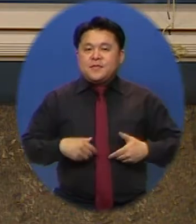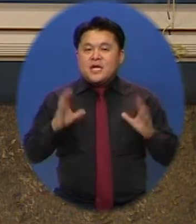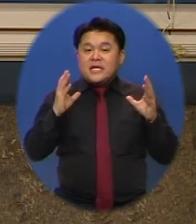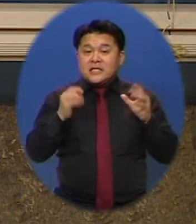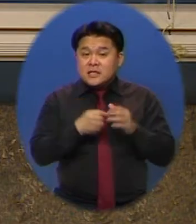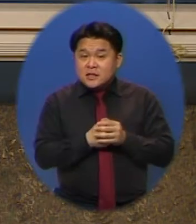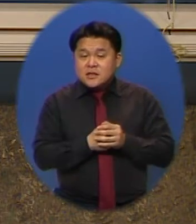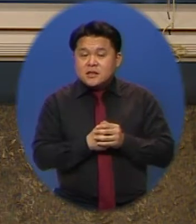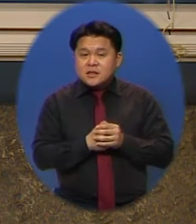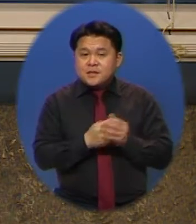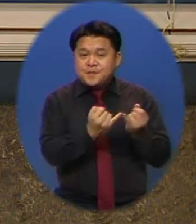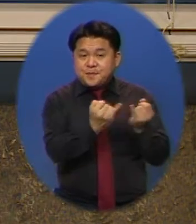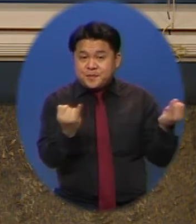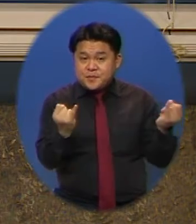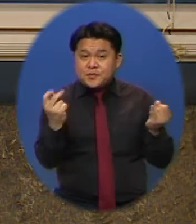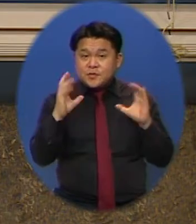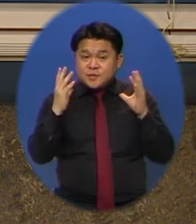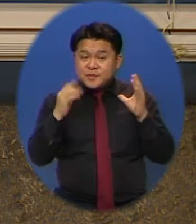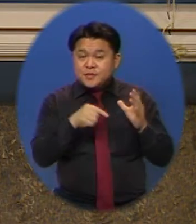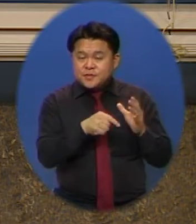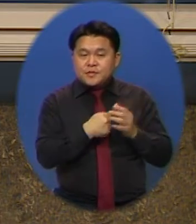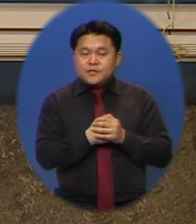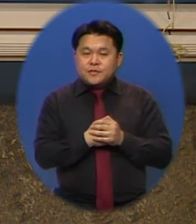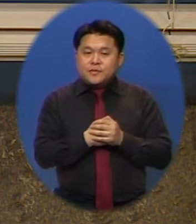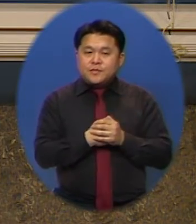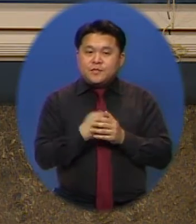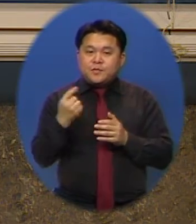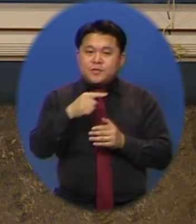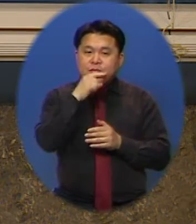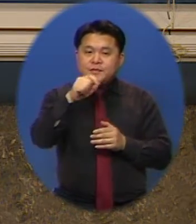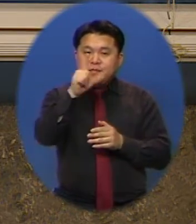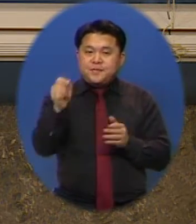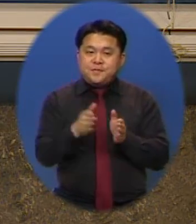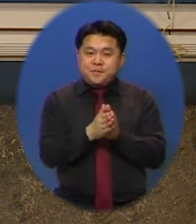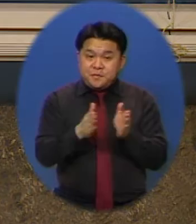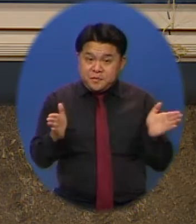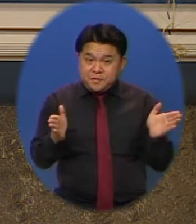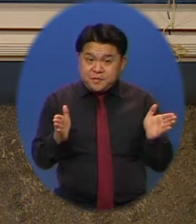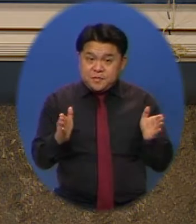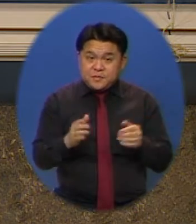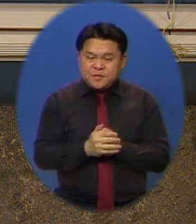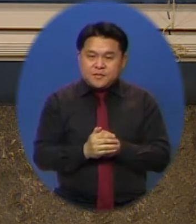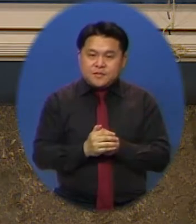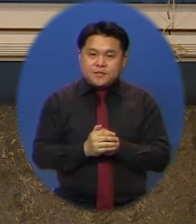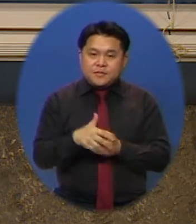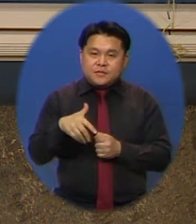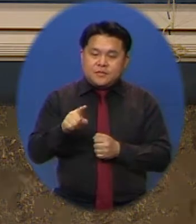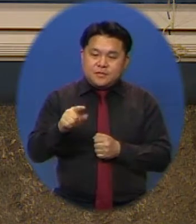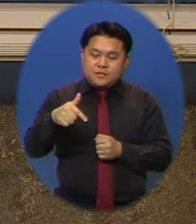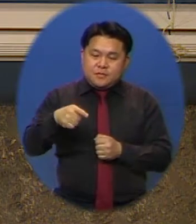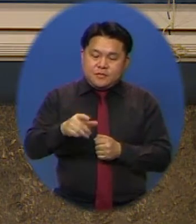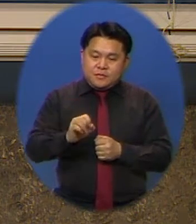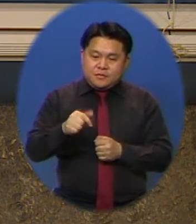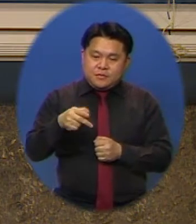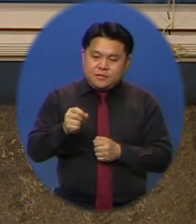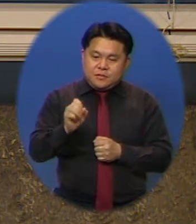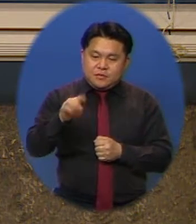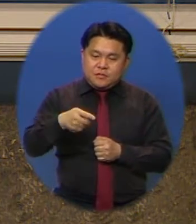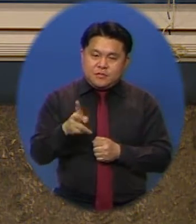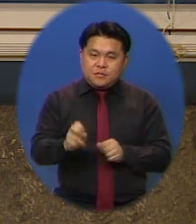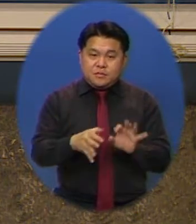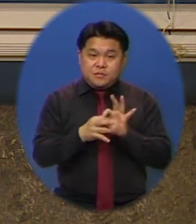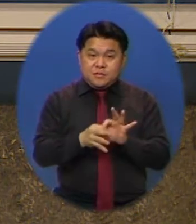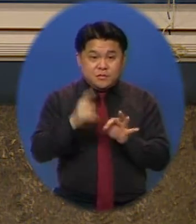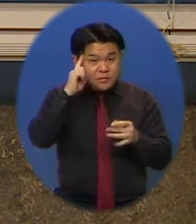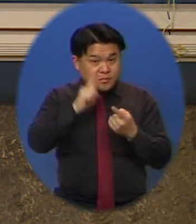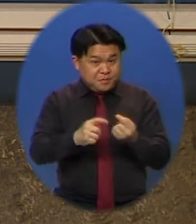어린 여성들, 어린이들, 특히 초경 시작한 얼마 안 된 자궁경부암 관련해서도 많이 관심이 많을 것 같아요.